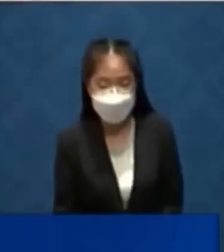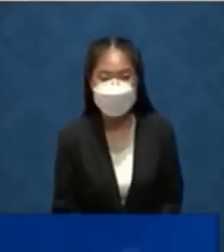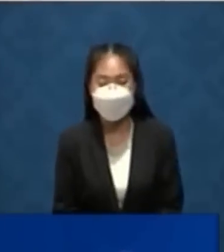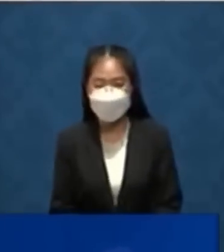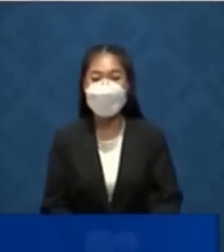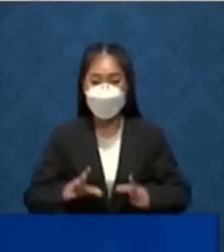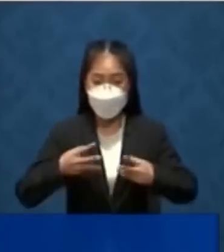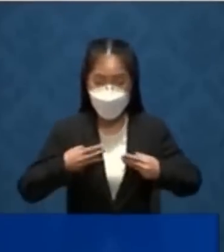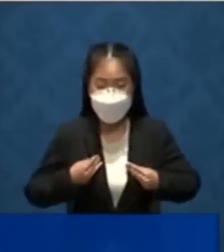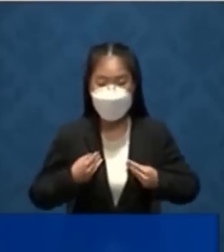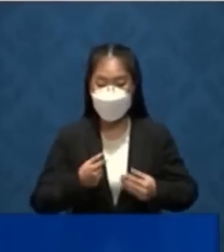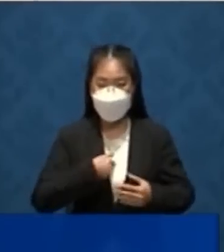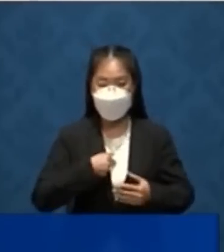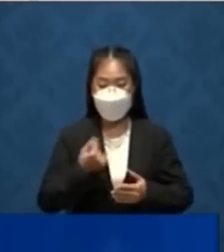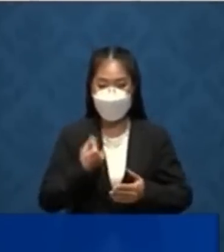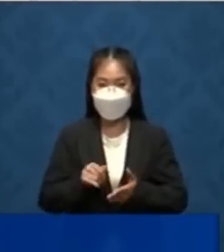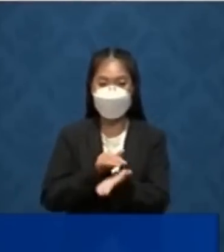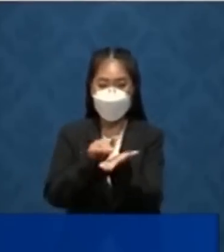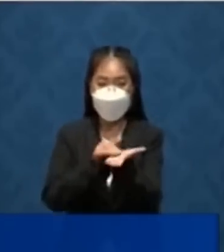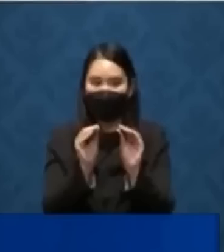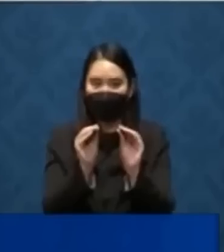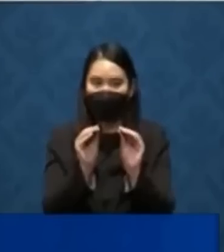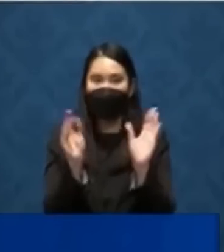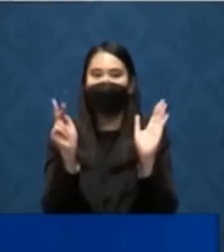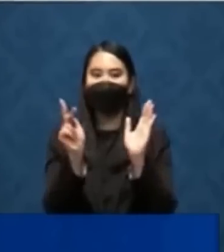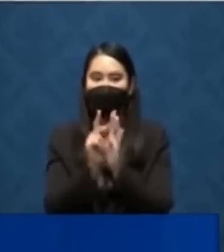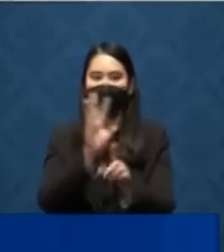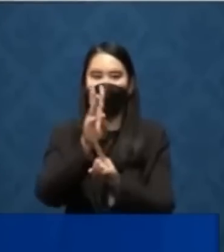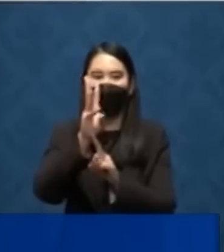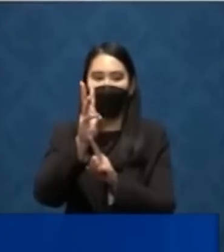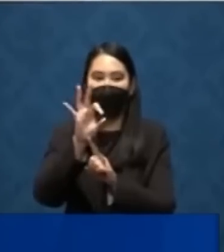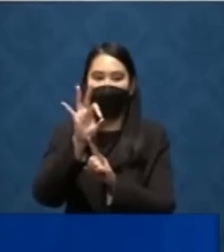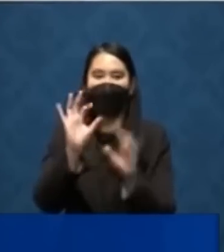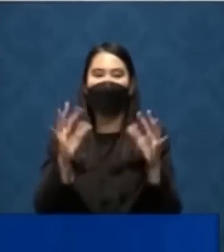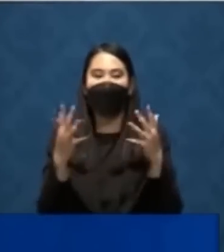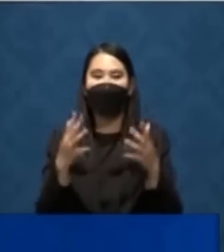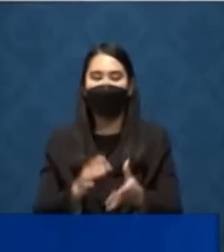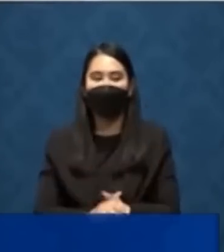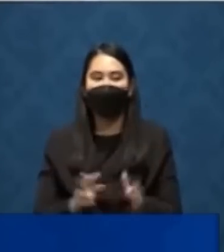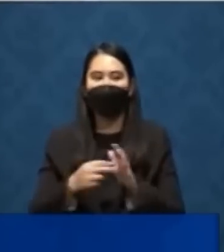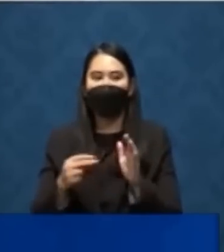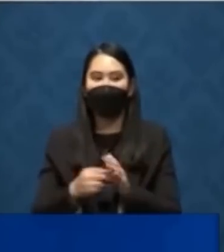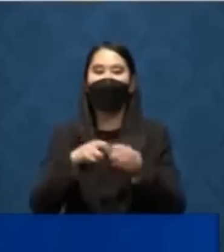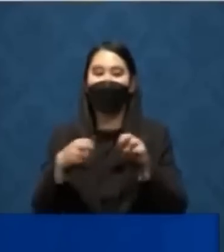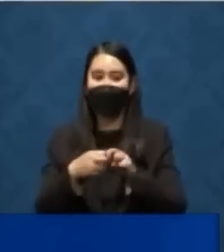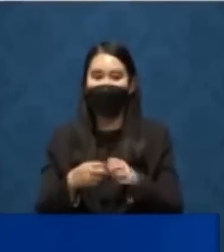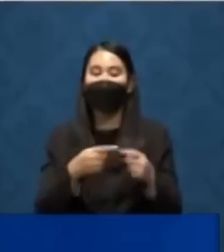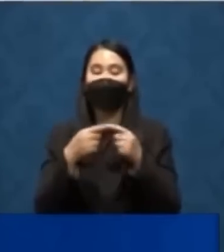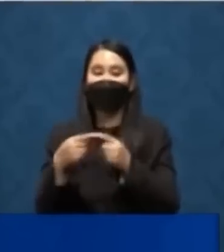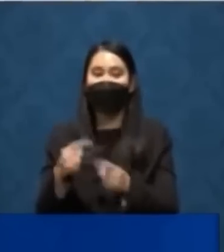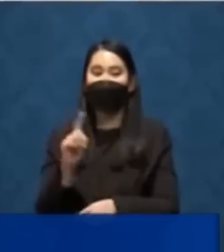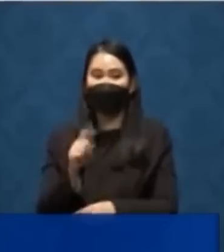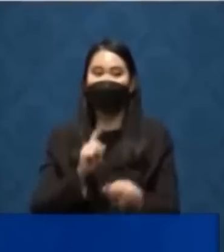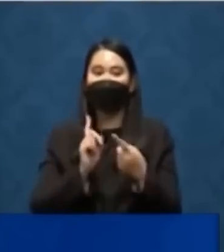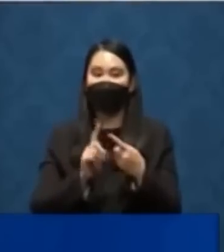152วันนี้มีกรอบเวลาการอภิปรายมีเวลารวม32 ชั่วโมงนะครับฝ่ายค้าน24 ชั่วโมงรัฐบาล8 ชั่วโมงวันแรกประชุม